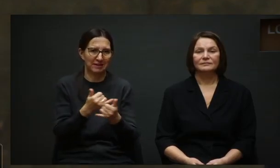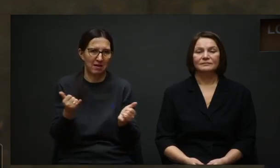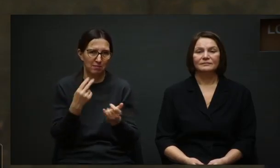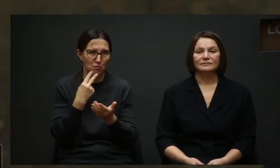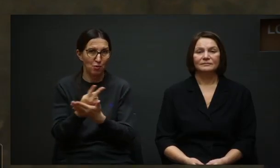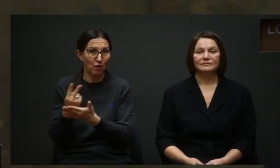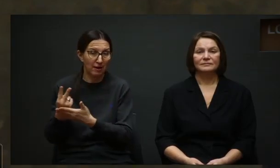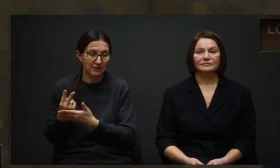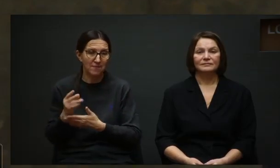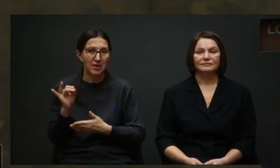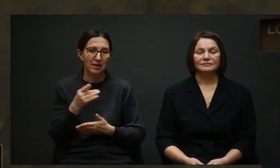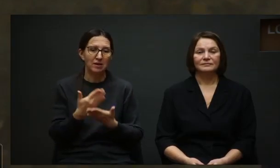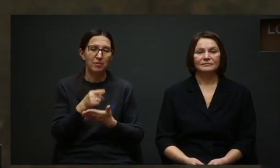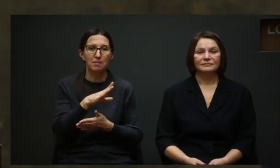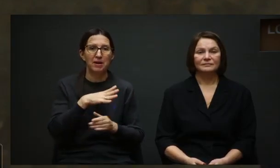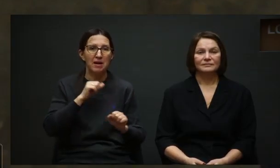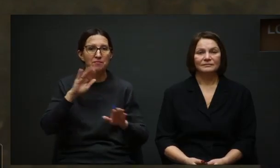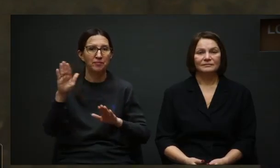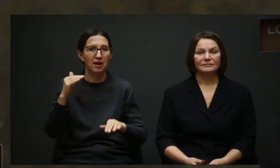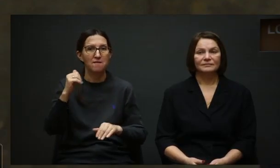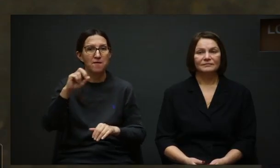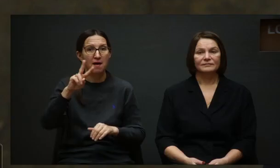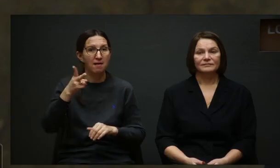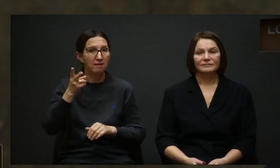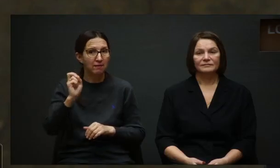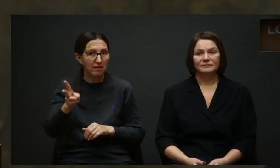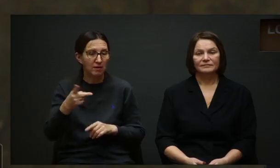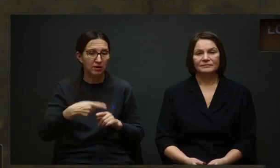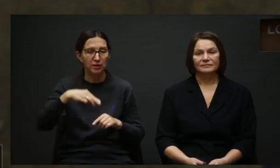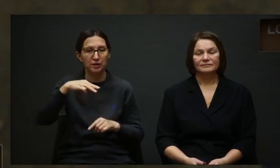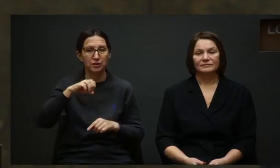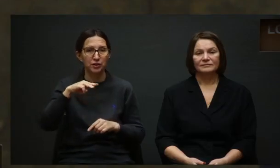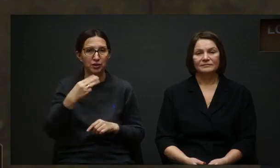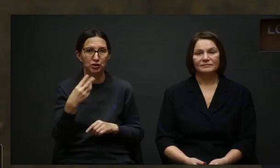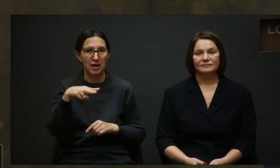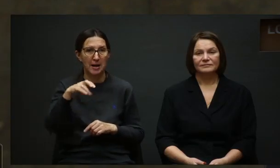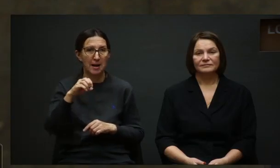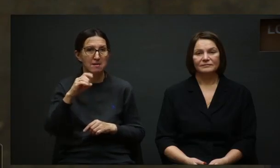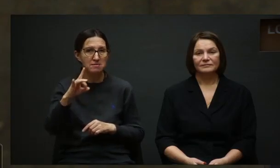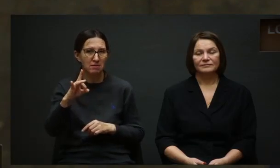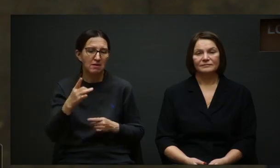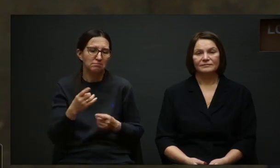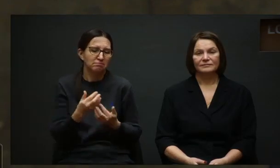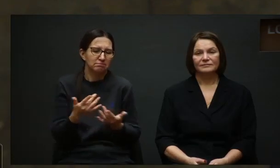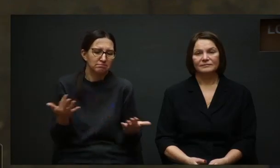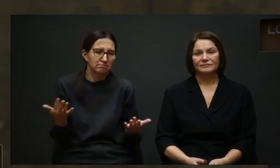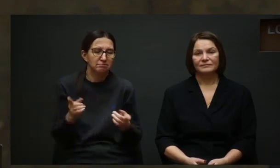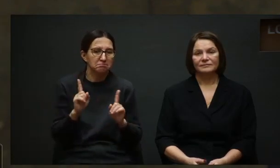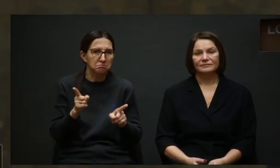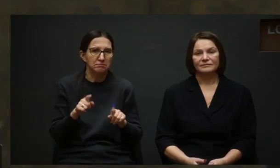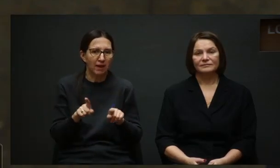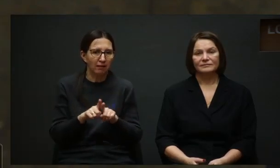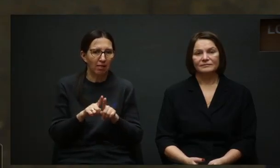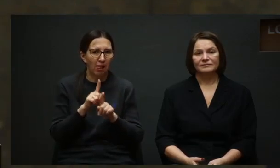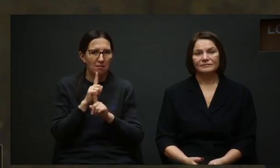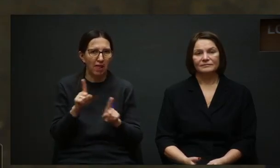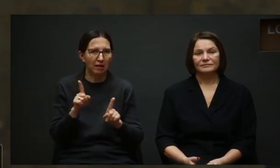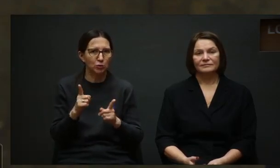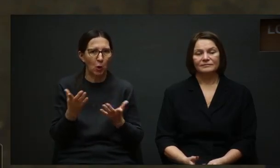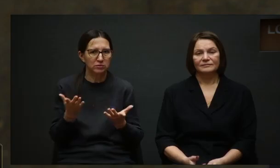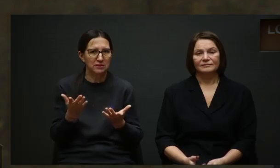И вот там были выставки Фалька, Тишлера, такие небольшие, эксклюзивные, как мы сейчас бы